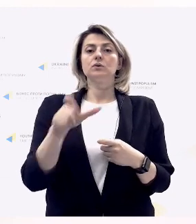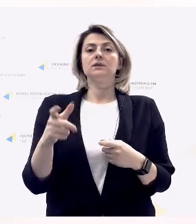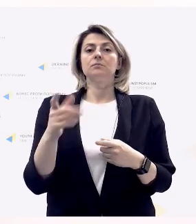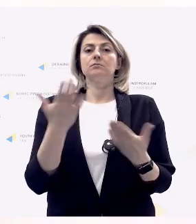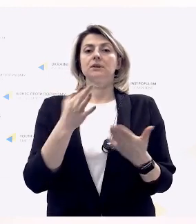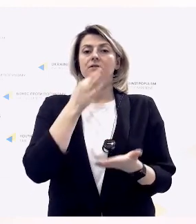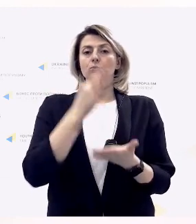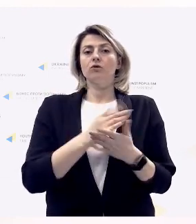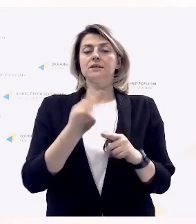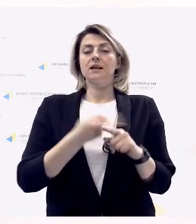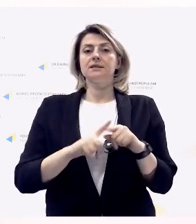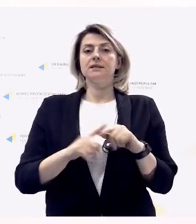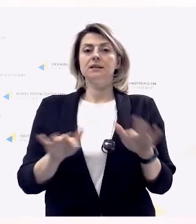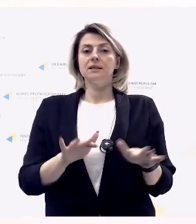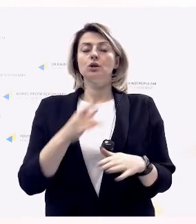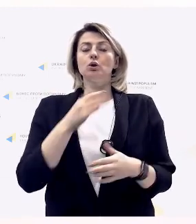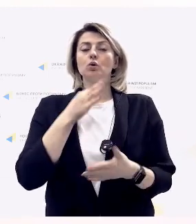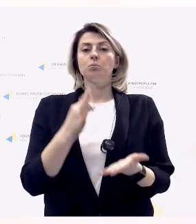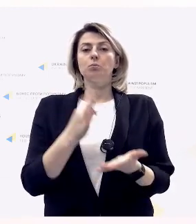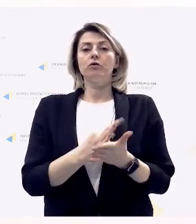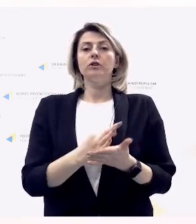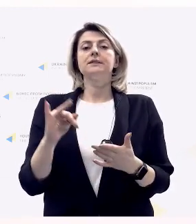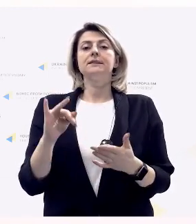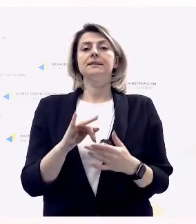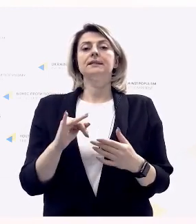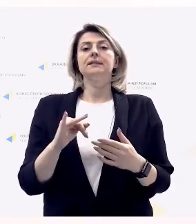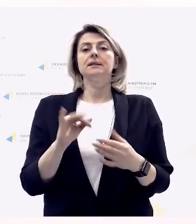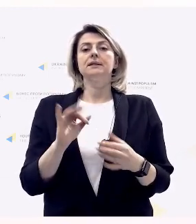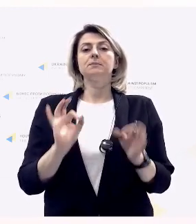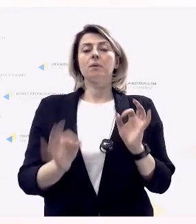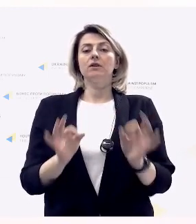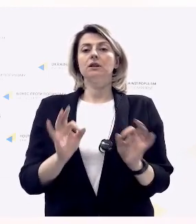до відповідальності і справедливості до